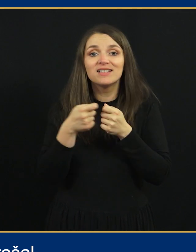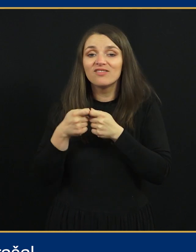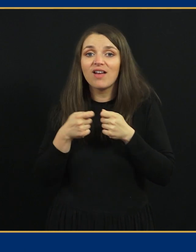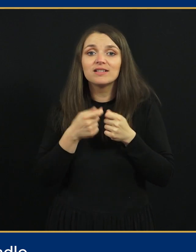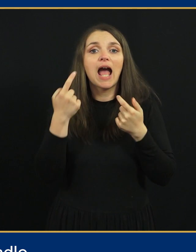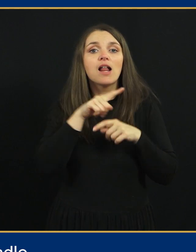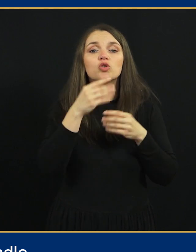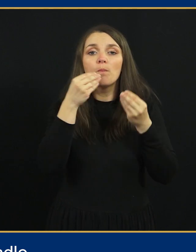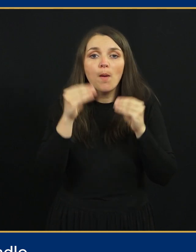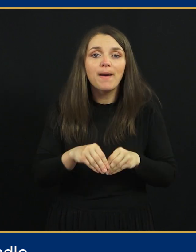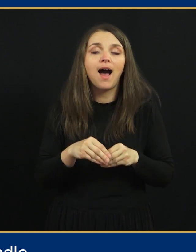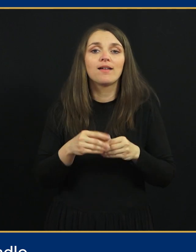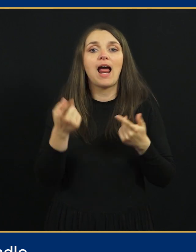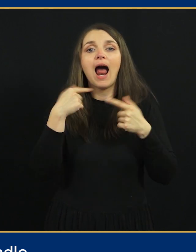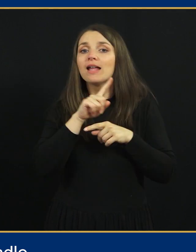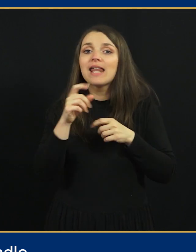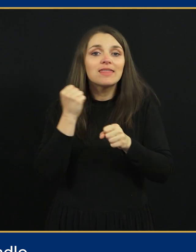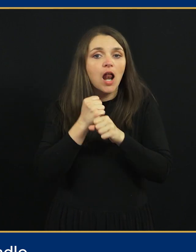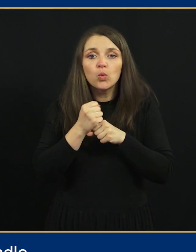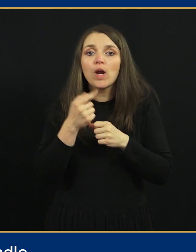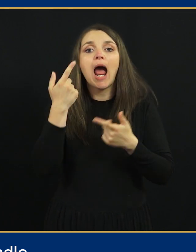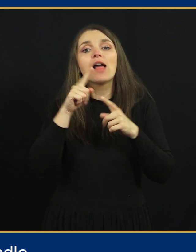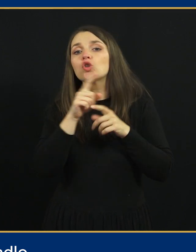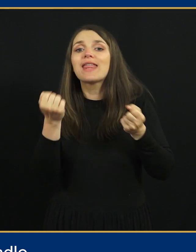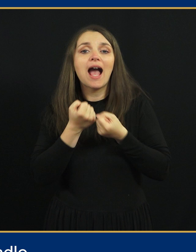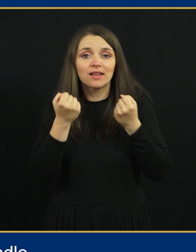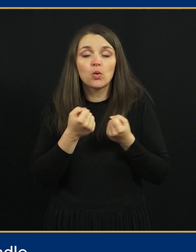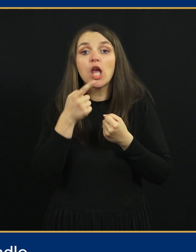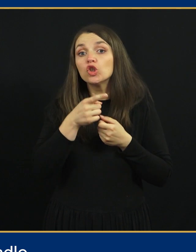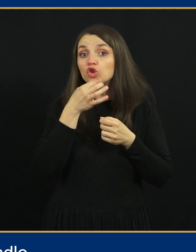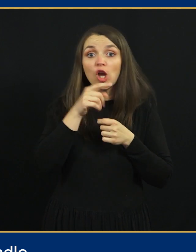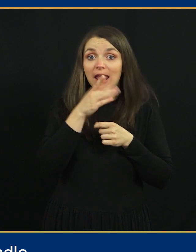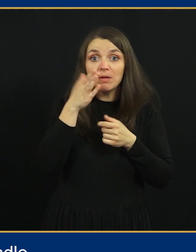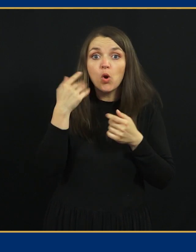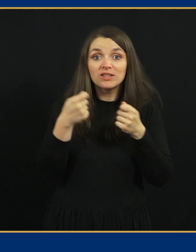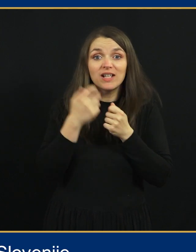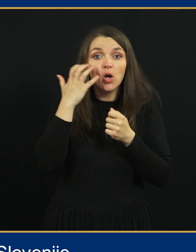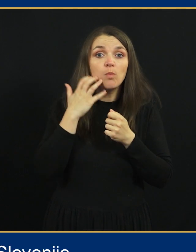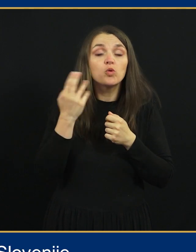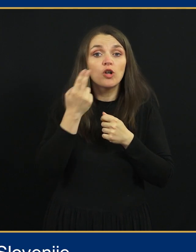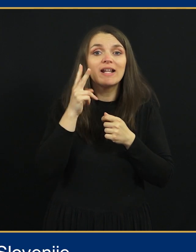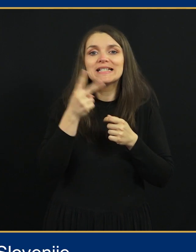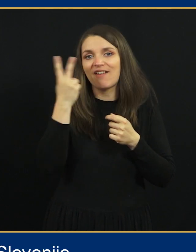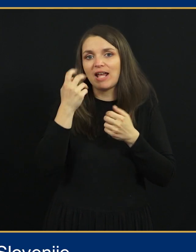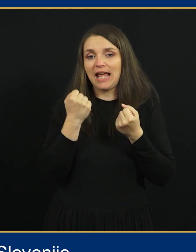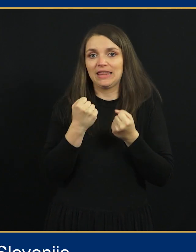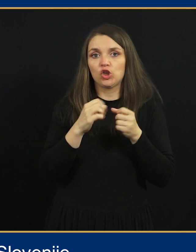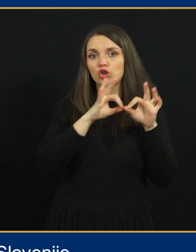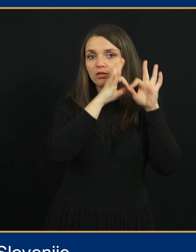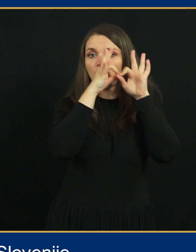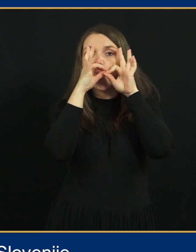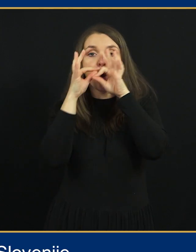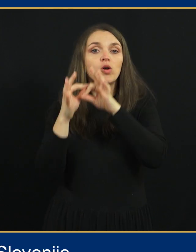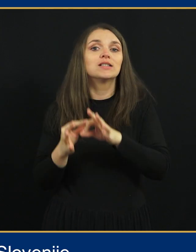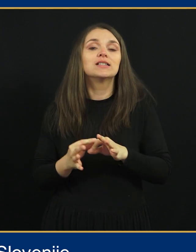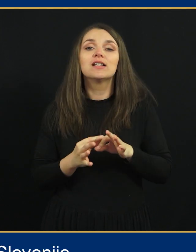zvez, vendar te zveze ali so propadle, ali ne delujejo, ali so neaktivne. In torej, če ne bi bilo Zveze Romov Slovenije, ki